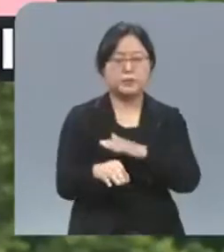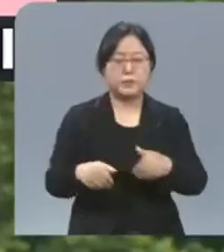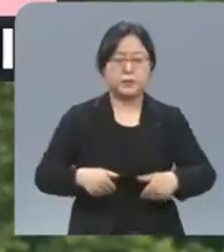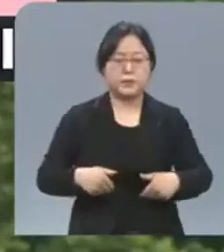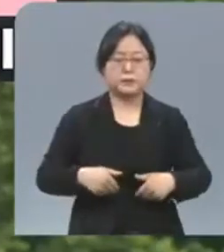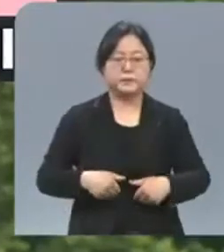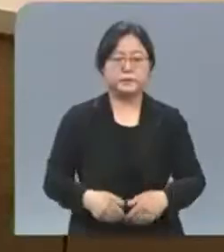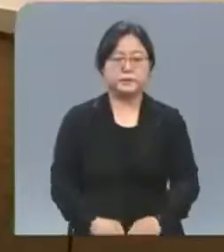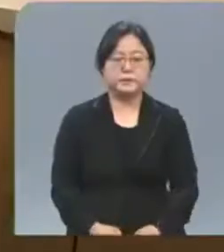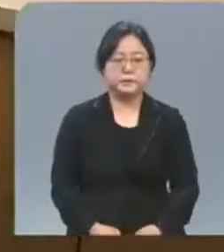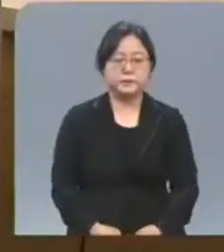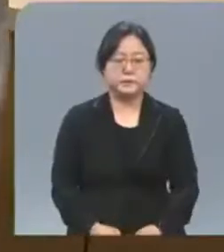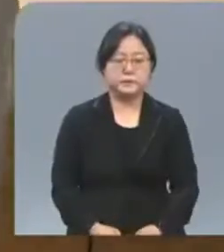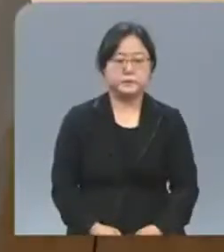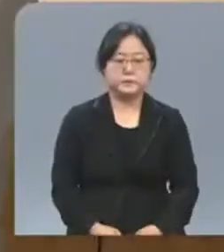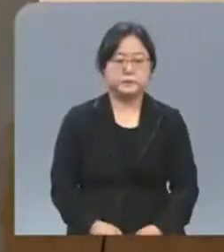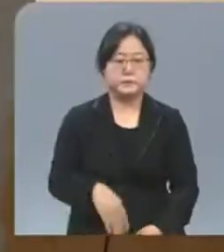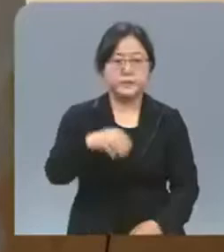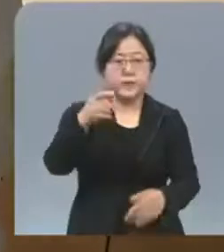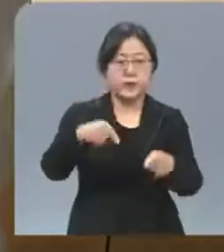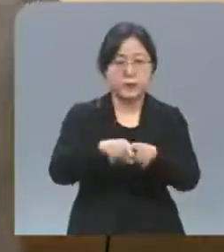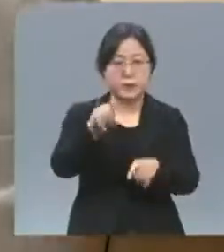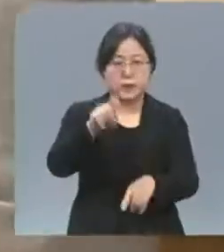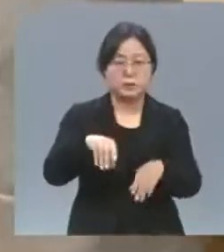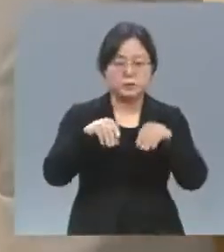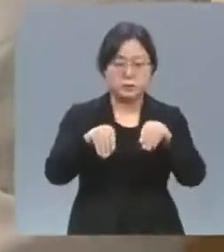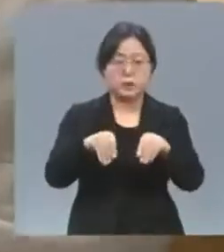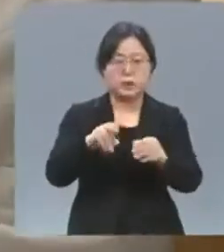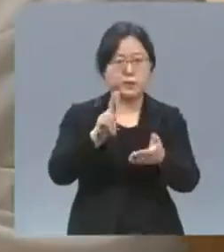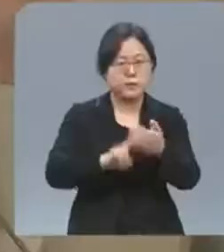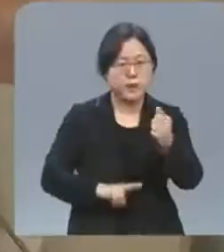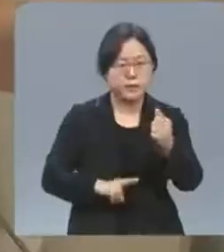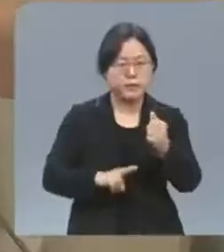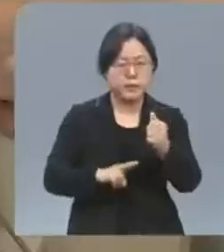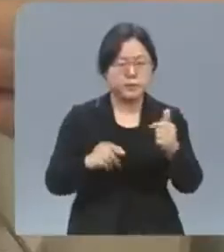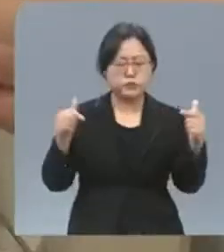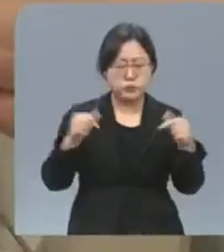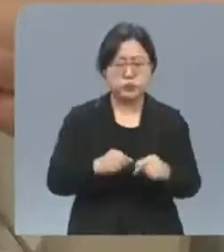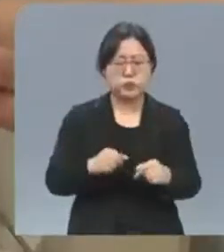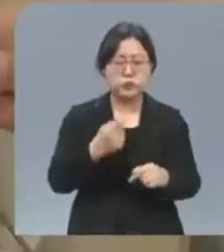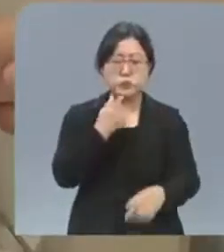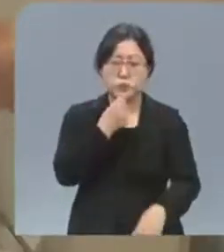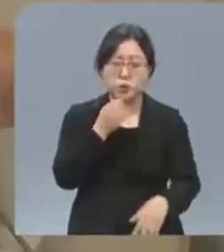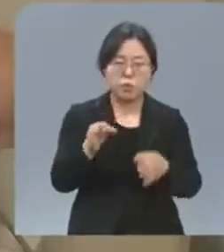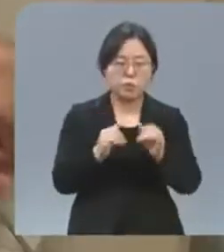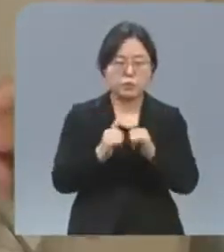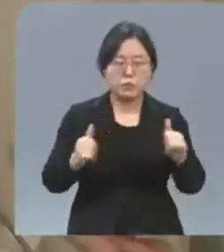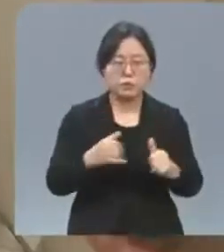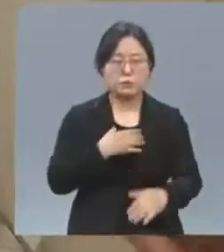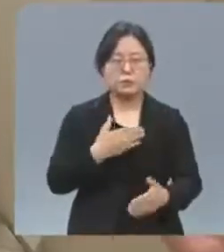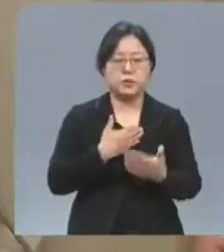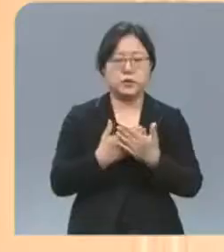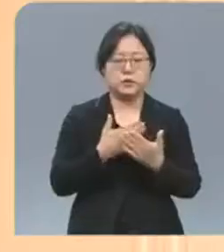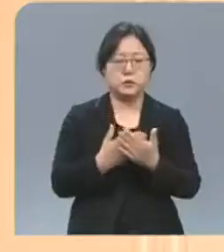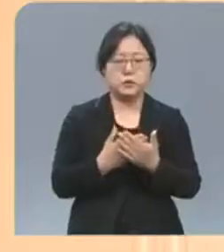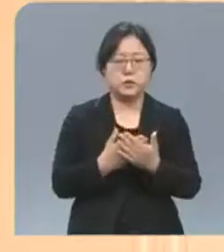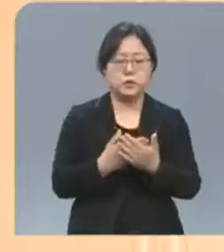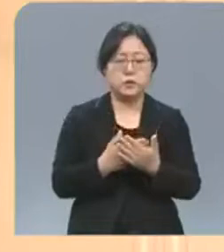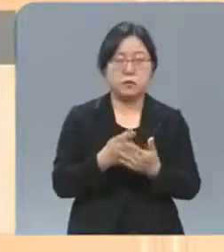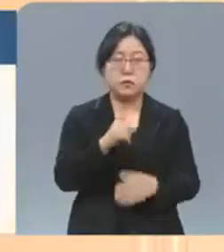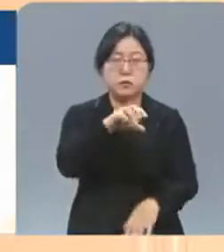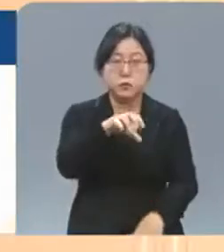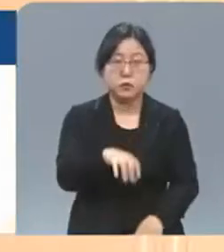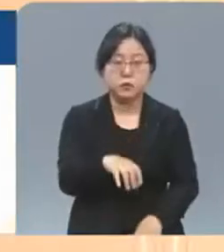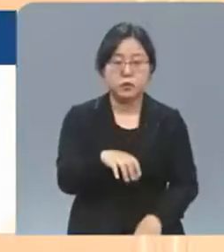한다는 얘기입니다. 상생카드 중단이 매출에 영향을 미칠까 소상공인들은 불안합니다. 어느